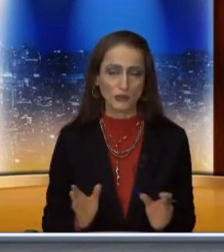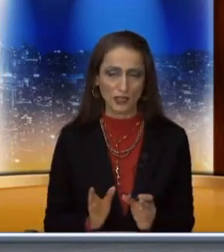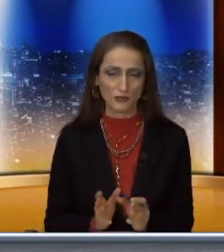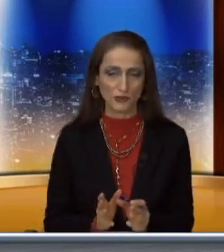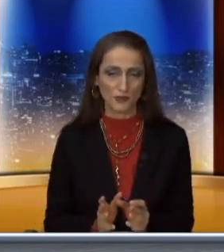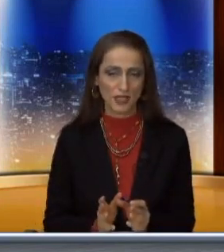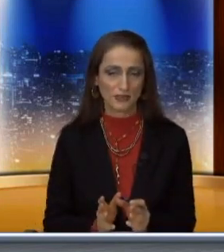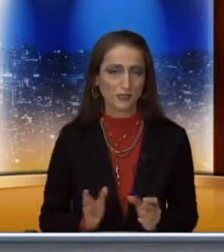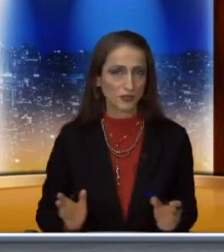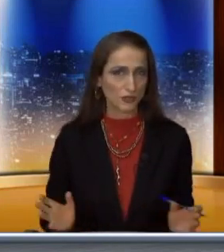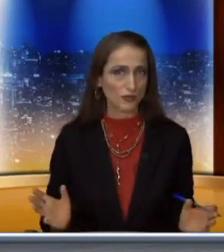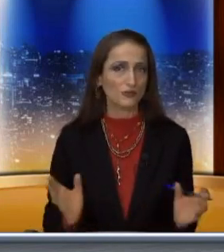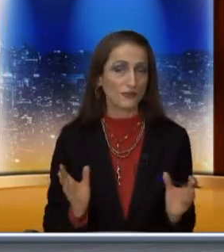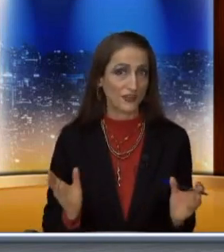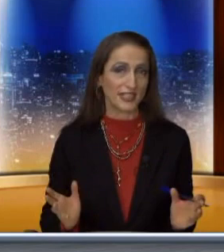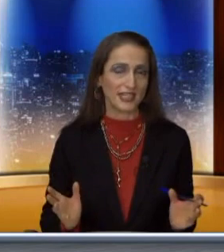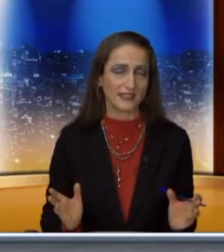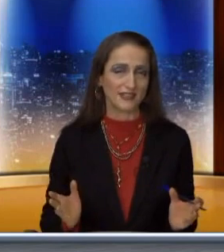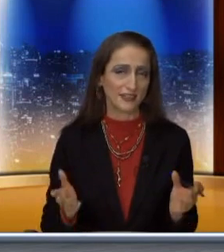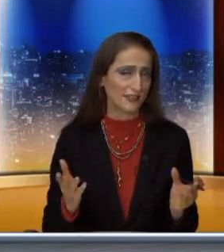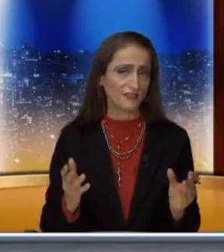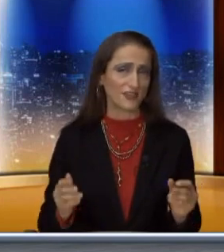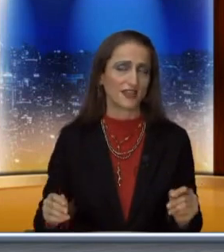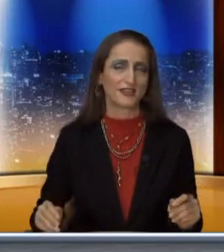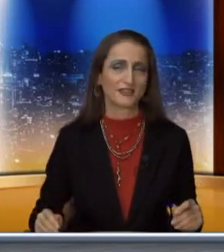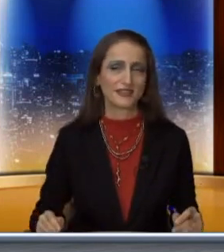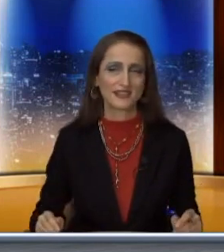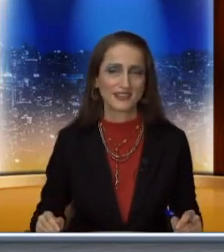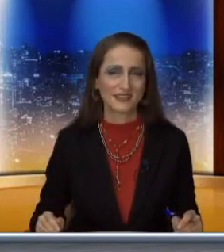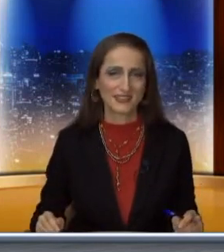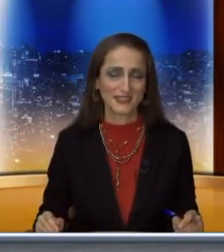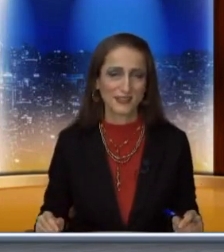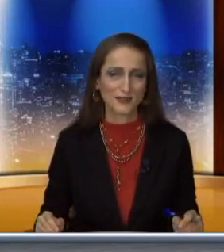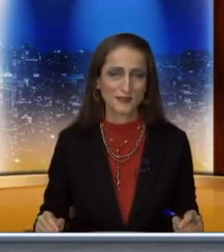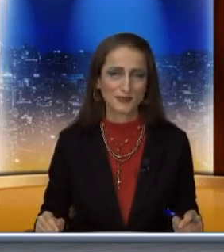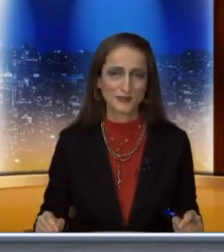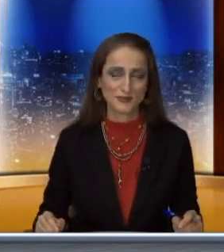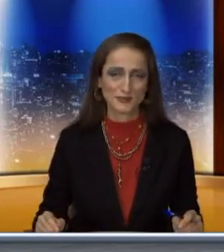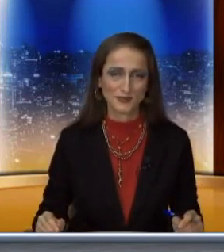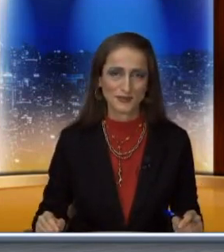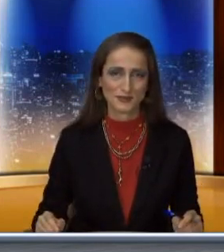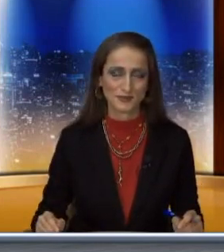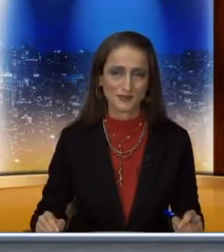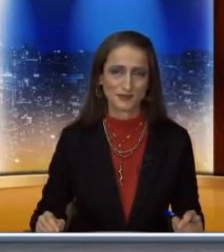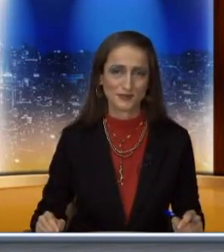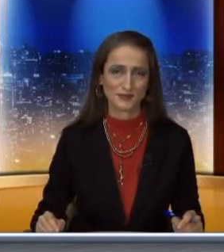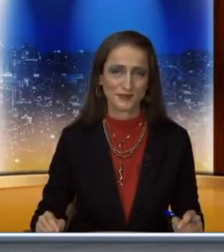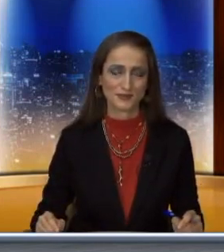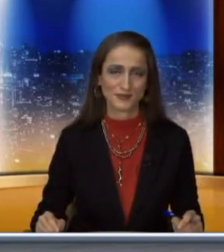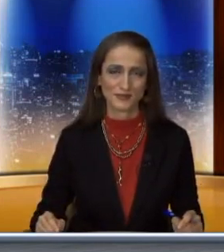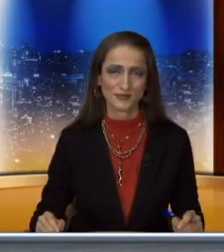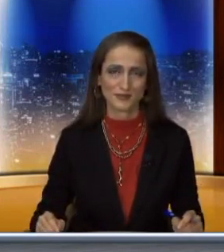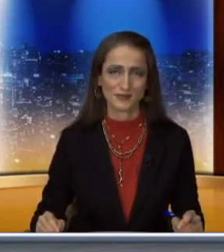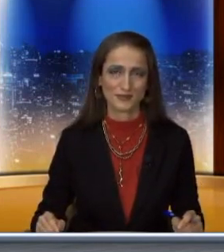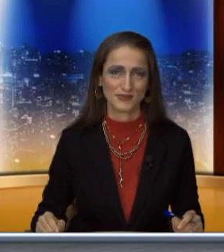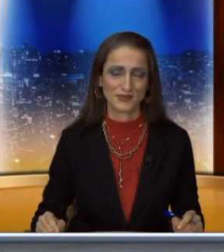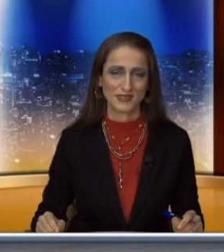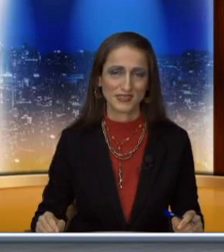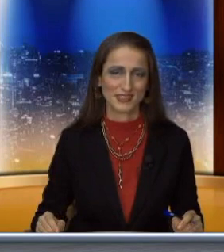بيناتكم وكلتكم تشتغلون فد إيد. اتفضل. نعم تعرفين أن